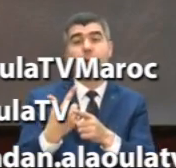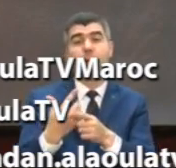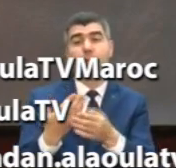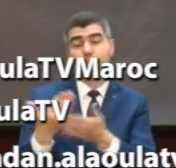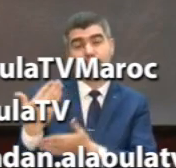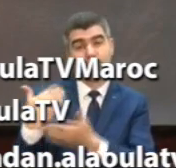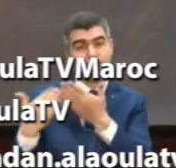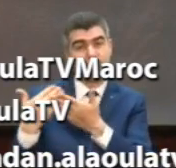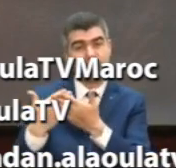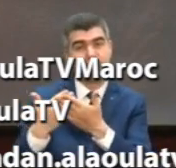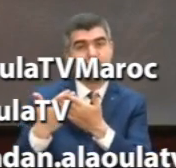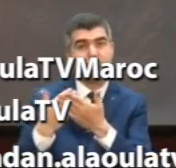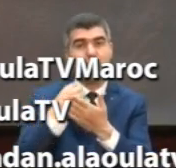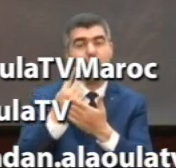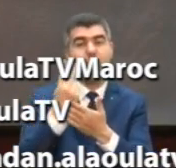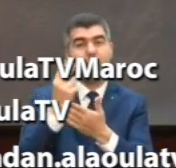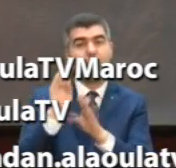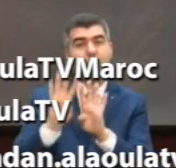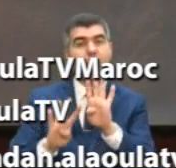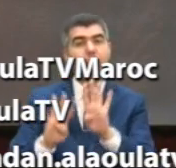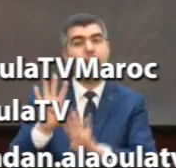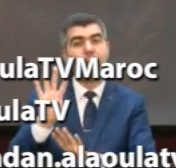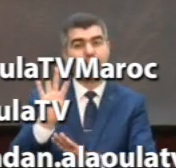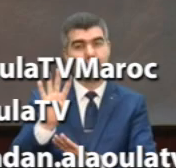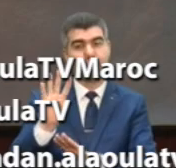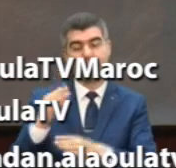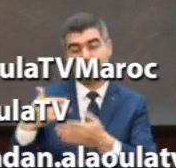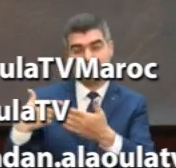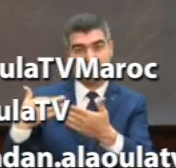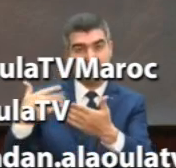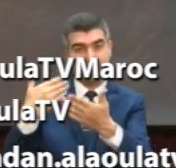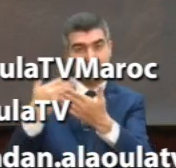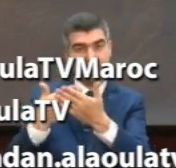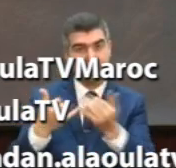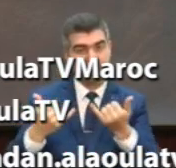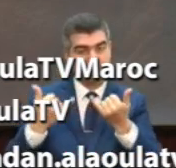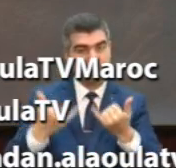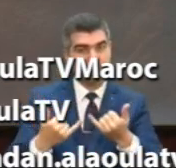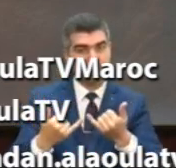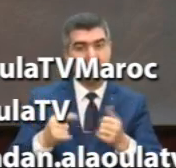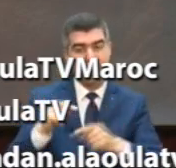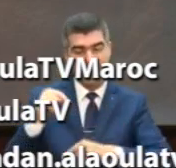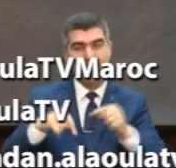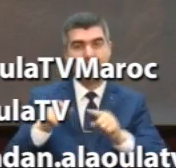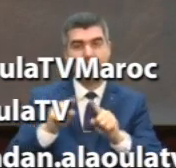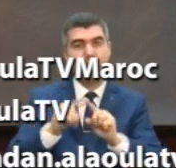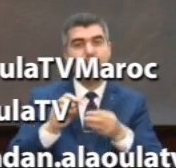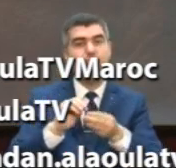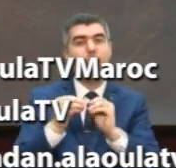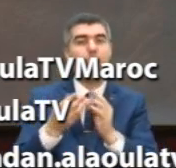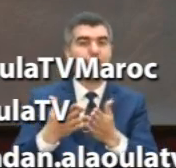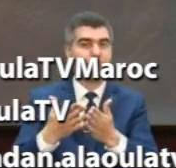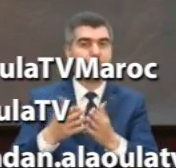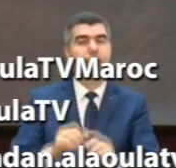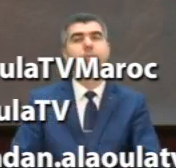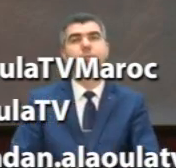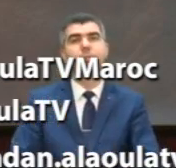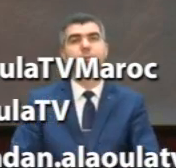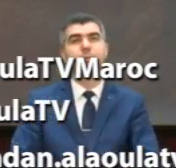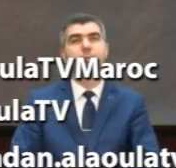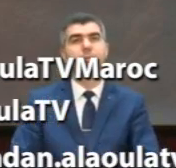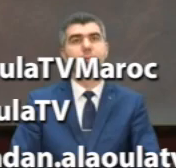سنة 2014 إلى حدود الآن، هناك نواقص عديدة، حيث